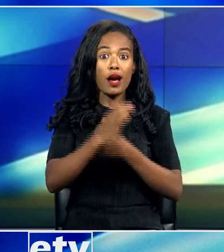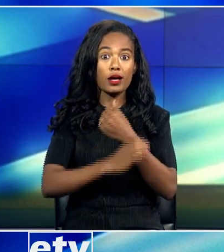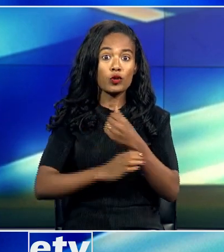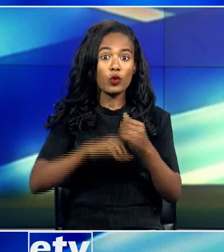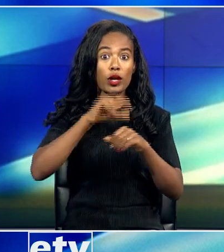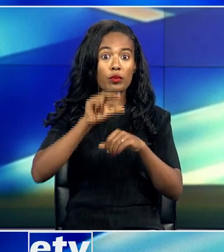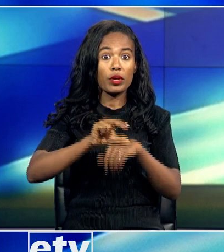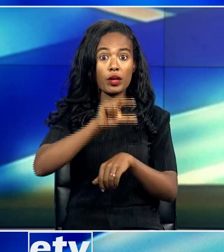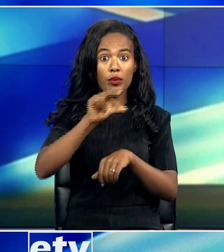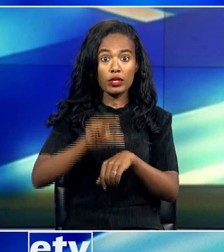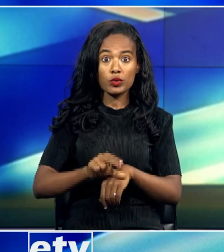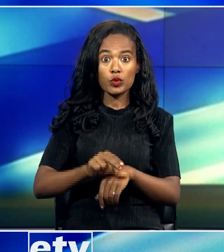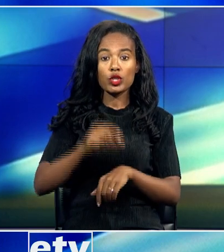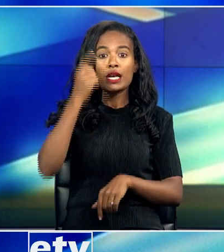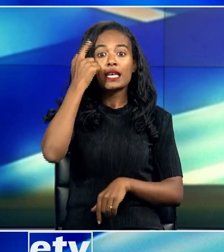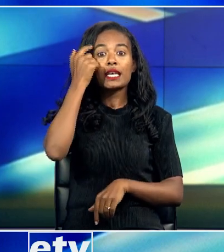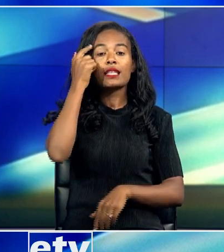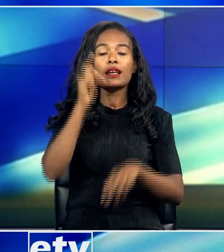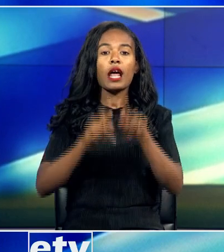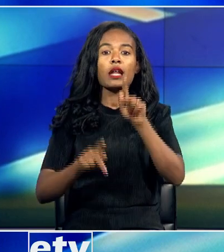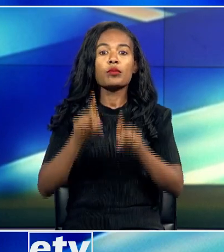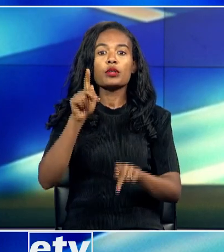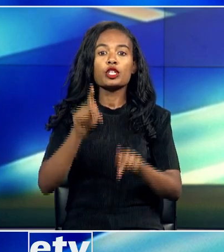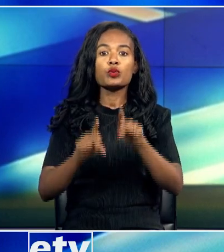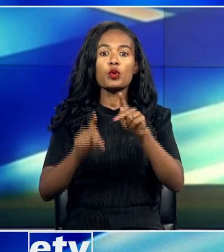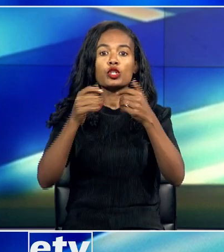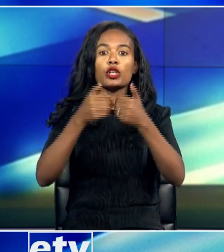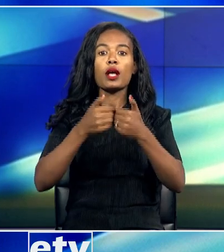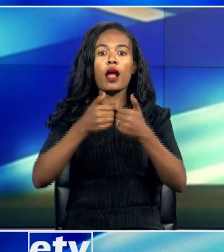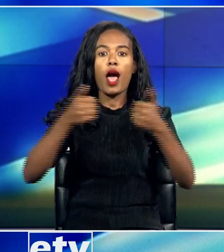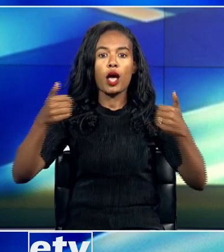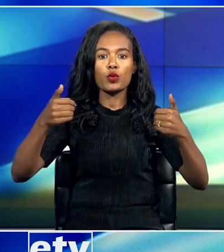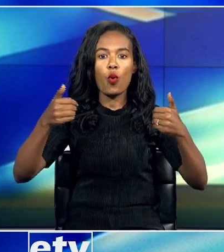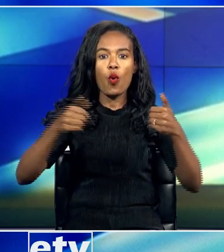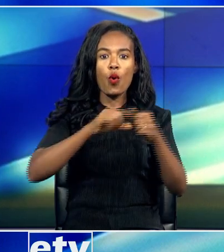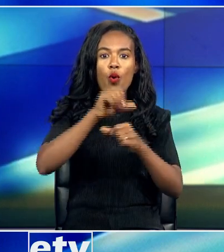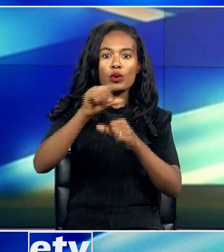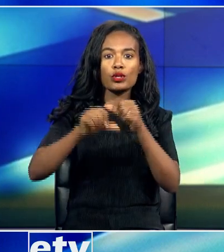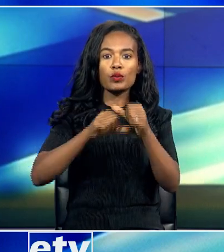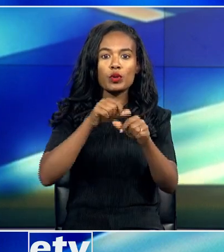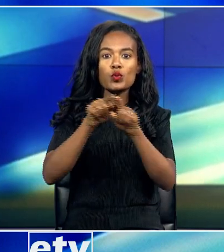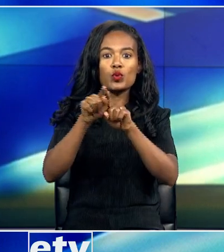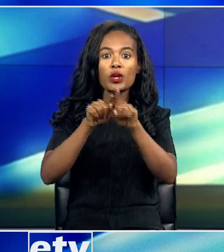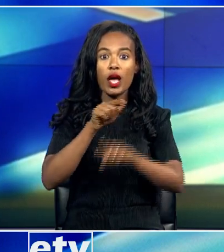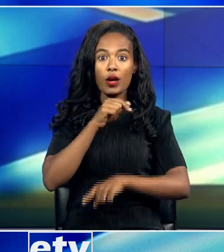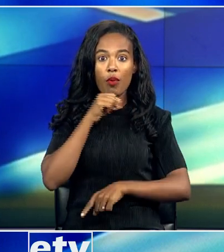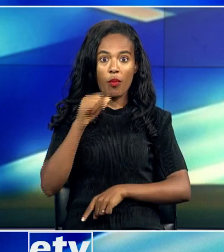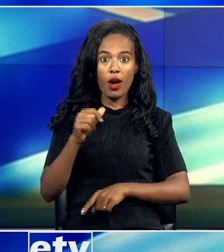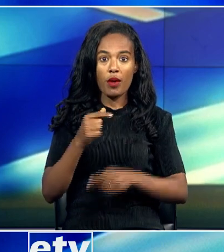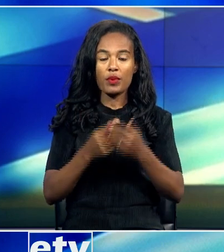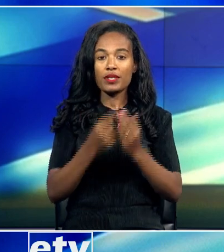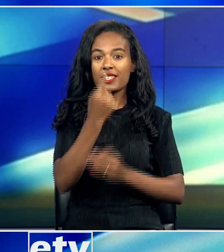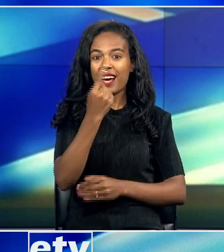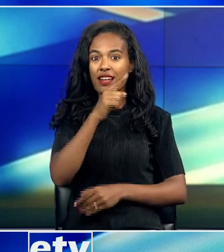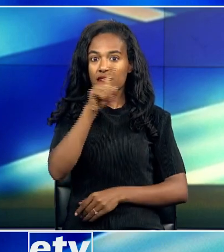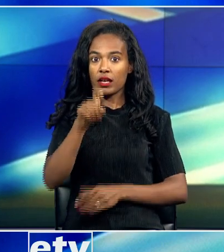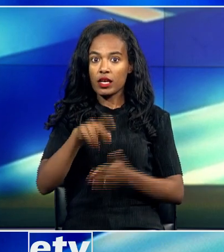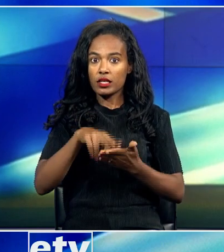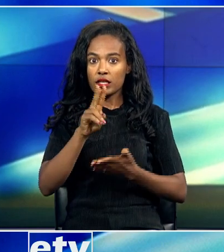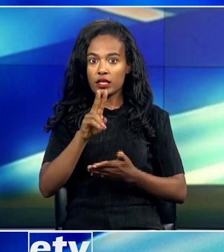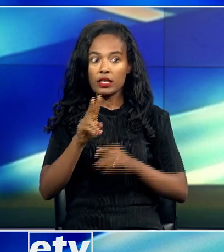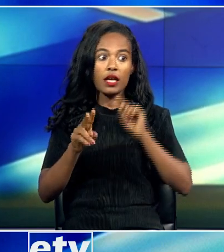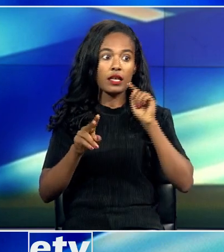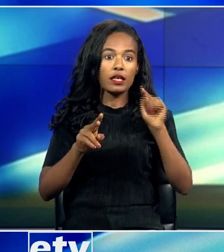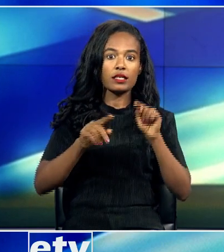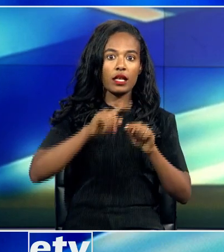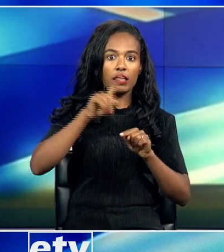ብሔር ብሔረሰቦች የትግራይንም ህዝቦች ለያይቶ እርስ በርሱ እንዳይግባባ በዚህ አንድ ጥያቄ ሲነሳ የዛን